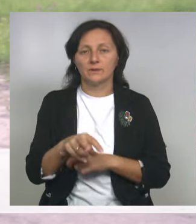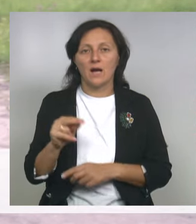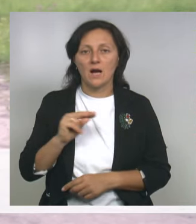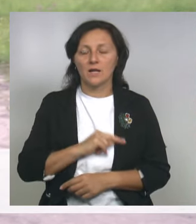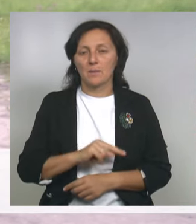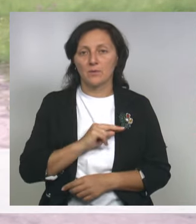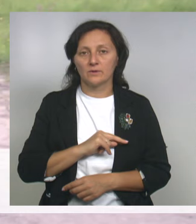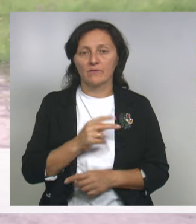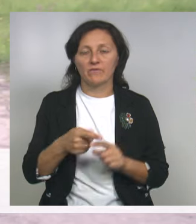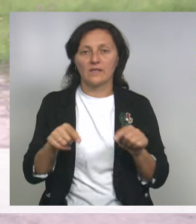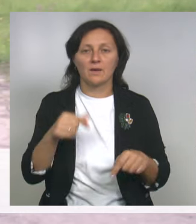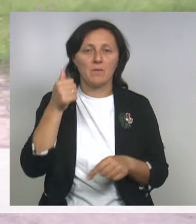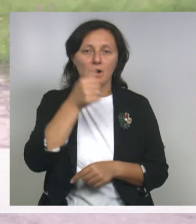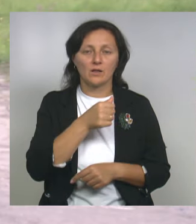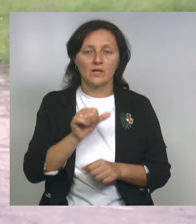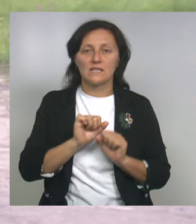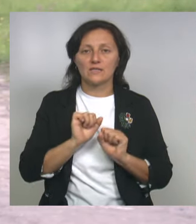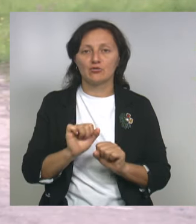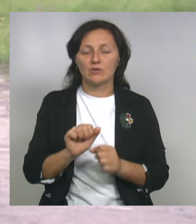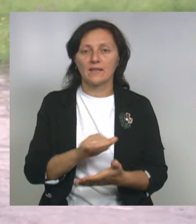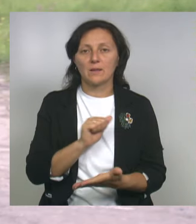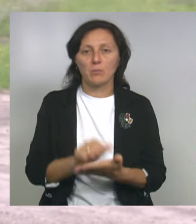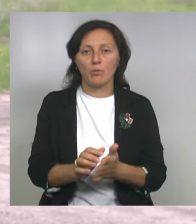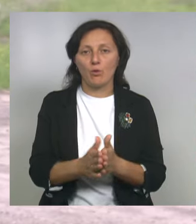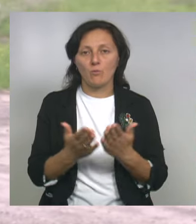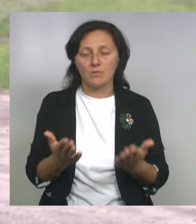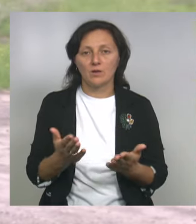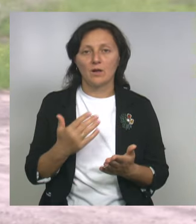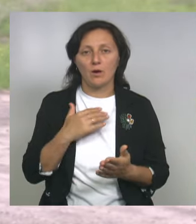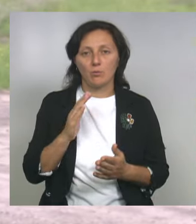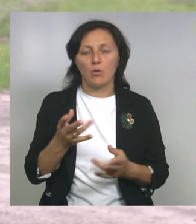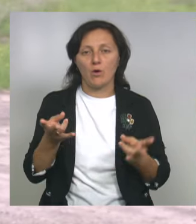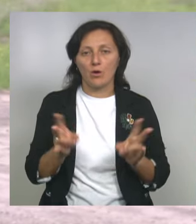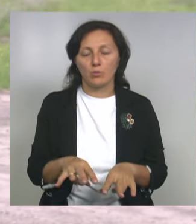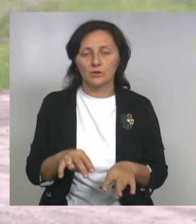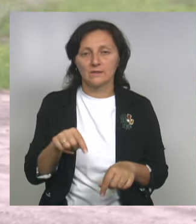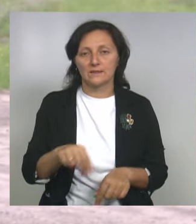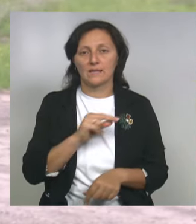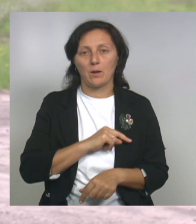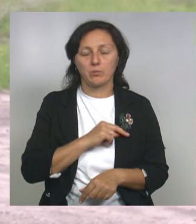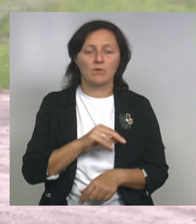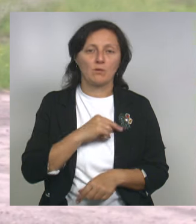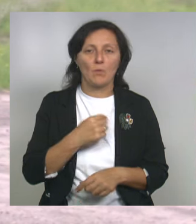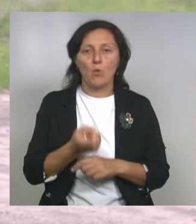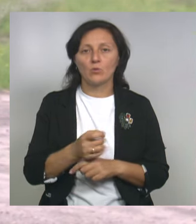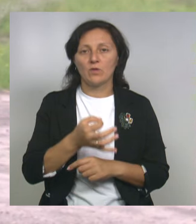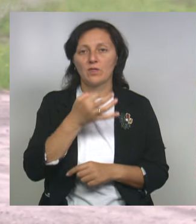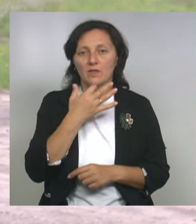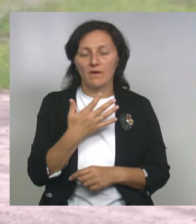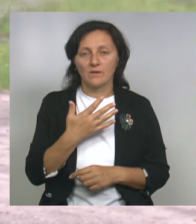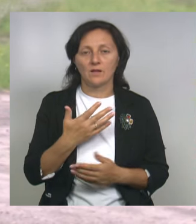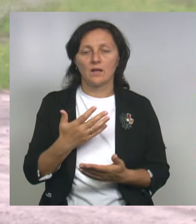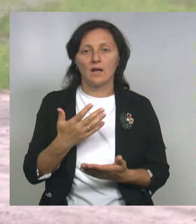И в этом году защитил диплом, и вот сейчас остаюсь работать. Работа очень ответственная, потому что, если брать, например,